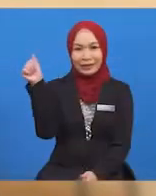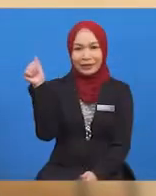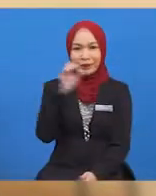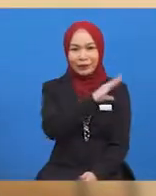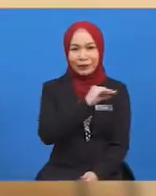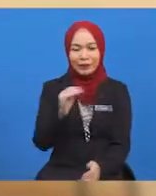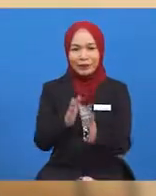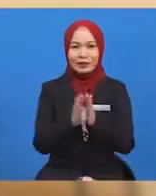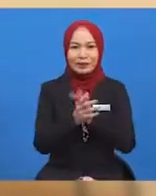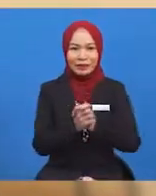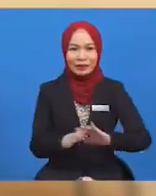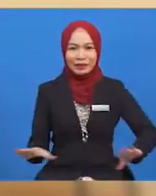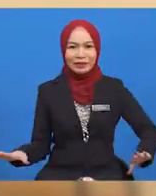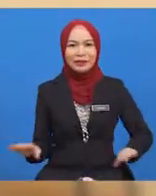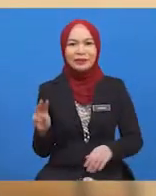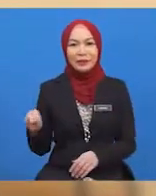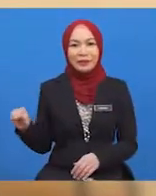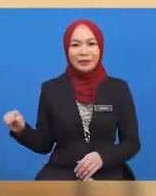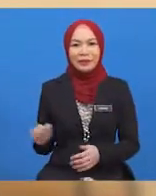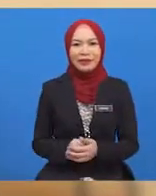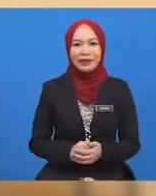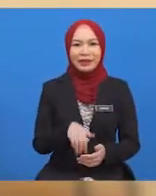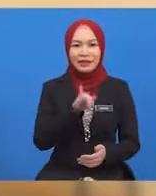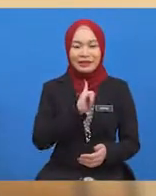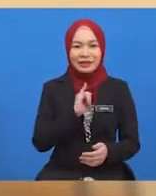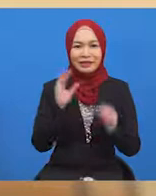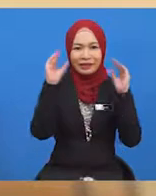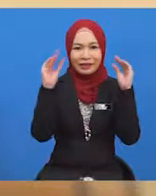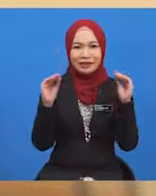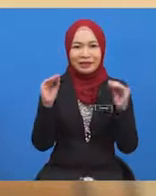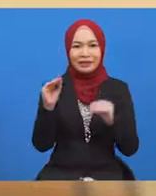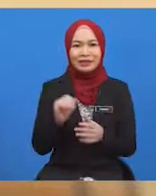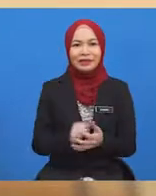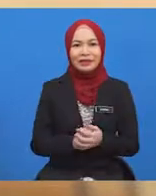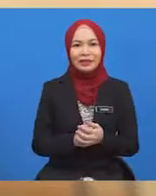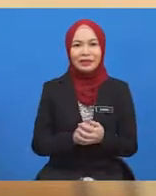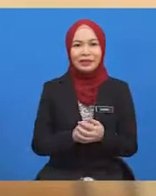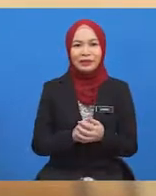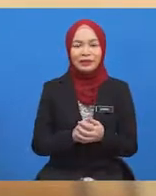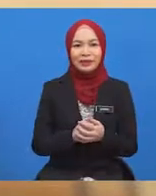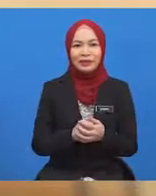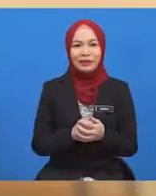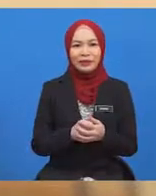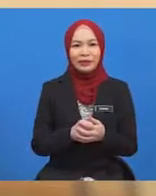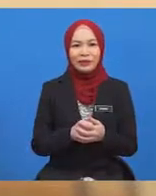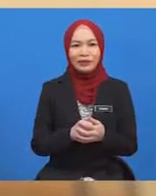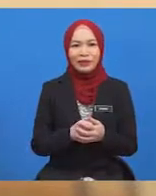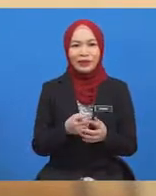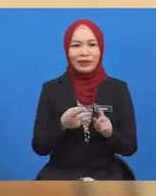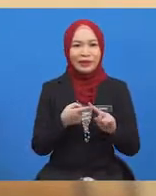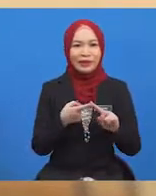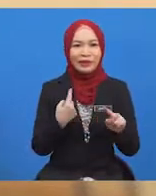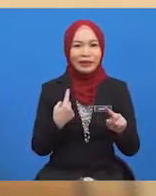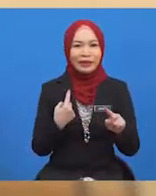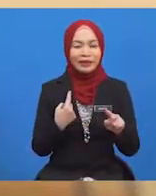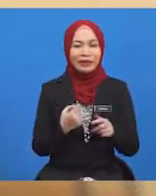Assalamualaikum dan salam sejahtera murid-murid. Saya Cikgu Azlima binti Ahmad, Cikgu Matematik dan